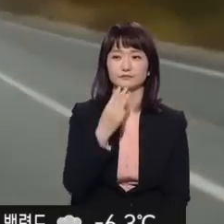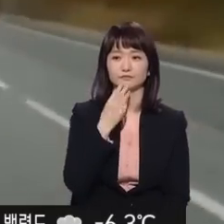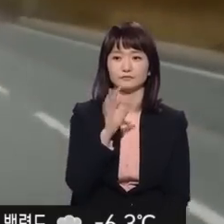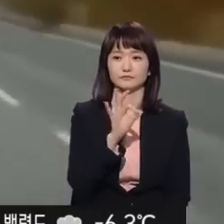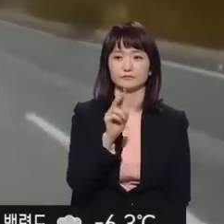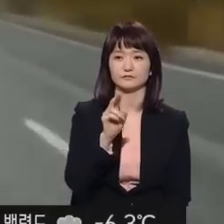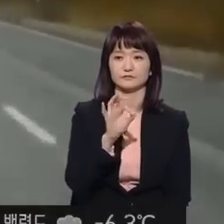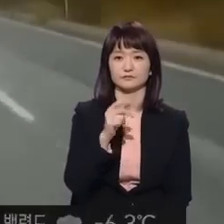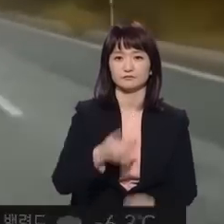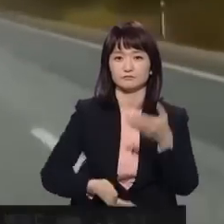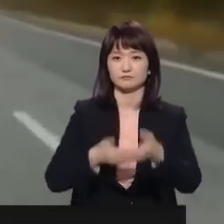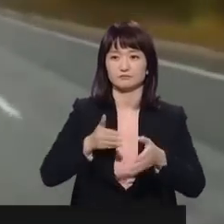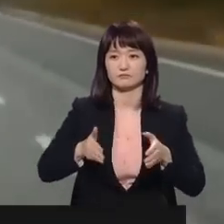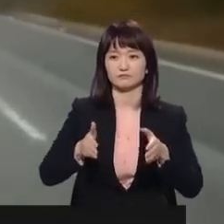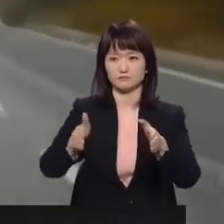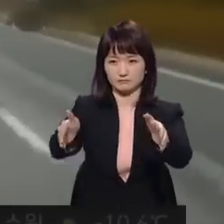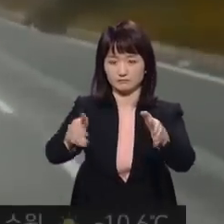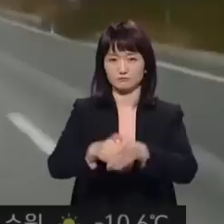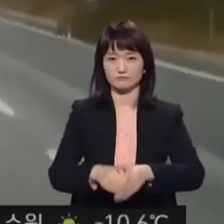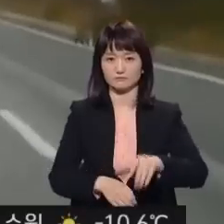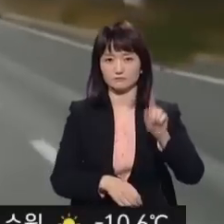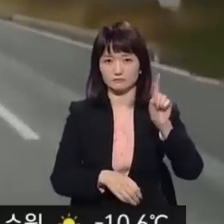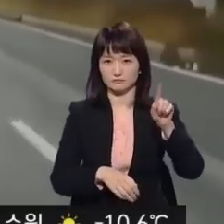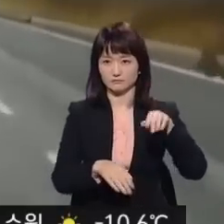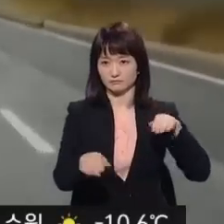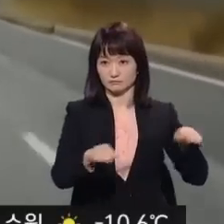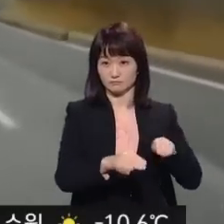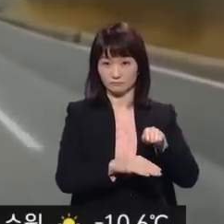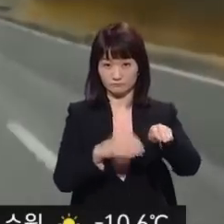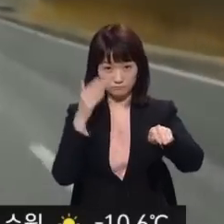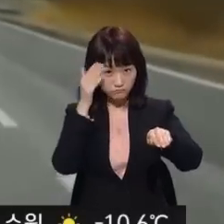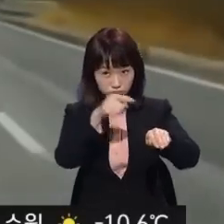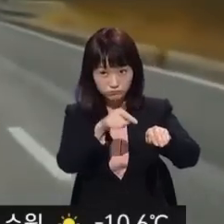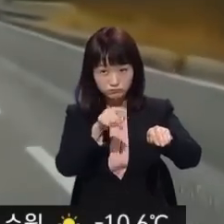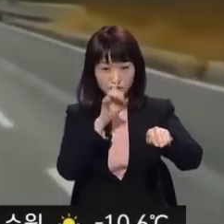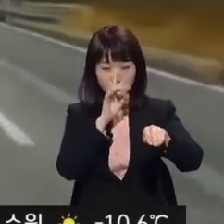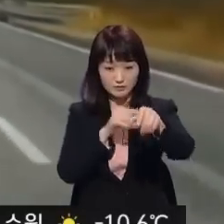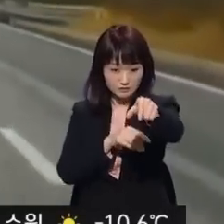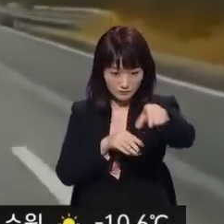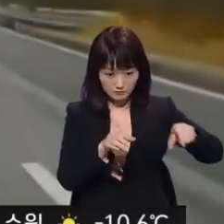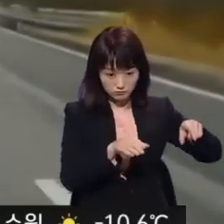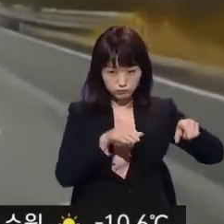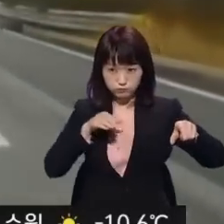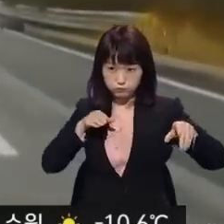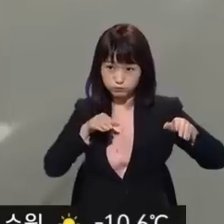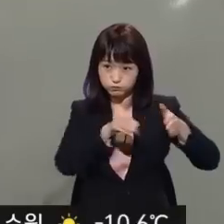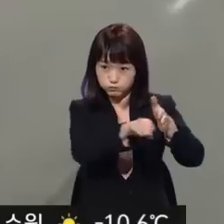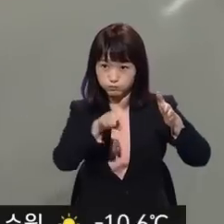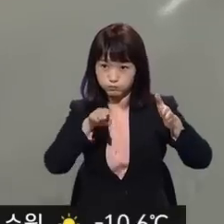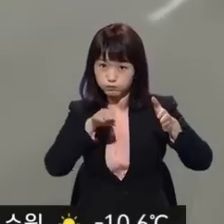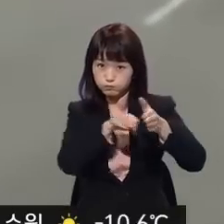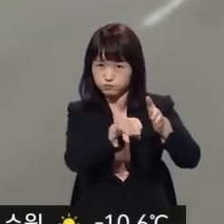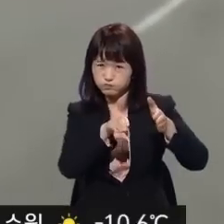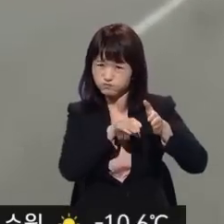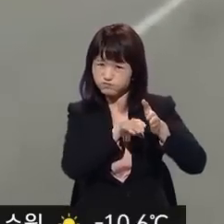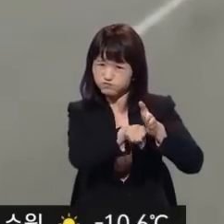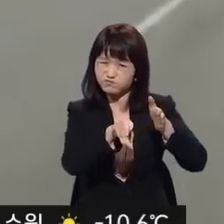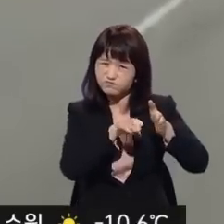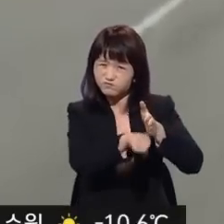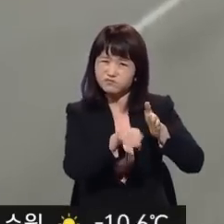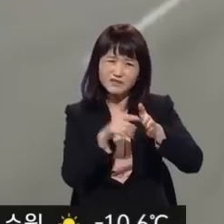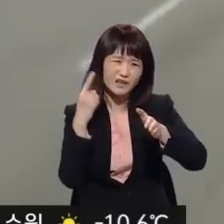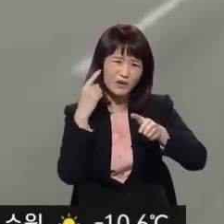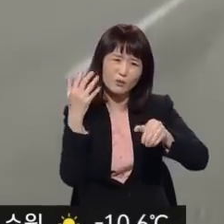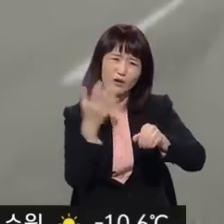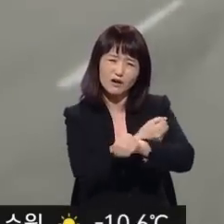양양 고속도로 달리는 고속버스. 자, 1차선 차량 주목해 주세요. 저 중앙 분리대 쿵 들어받았죠? 쿵. 아, 지금 막 끼익.